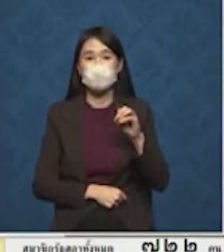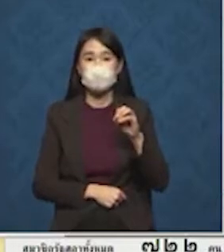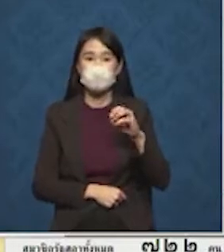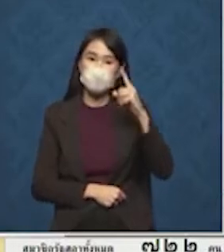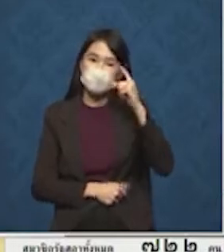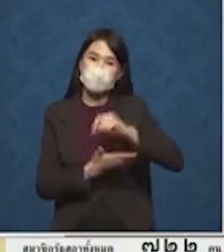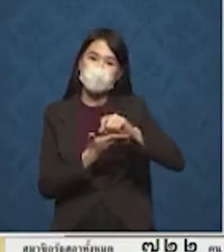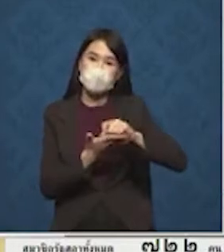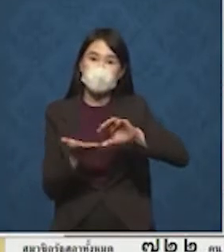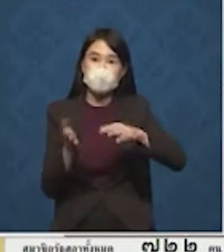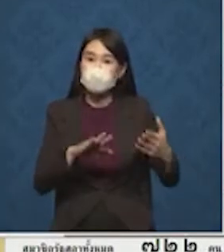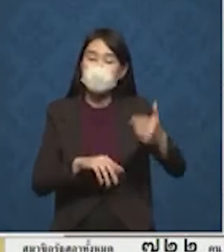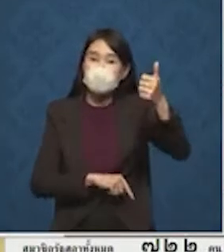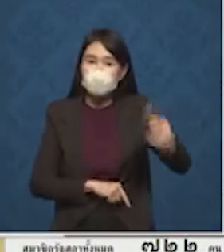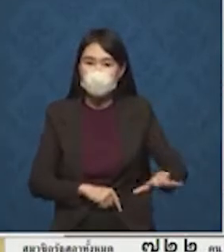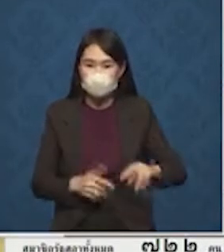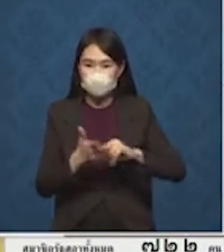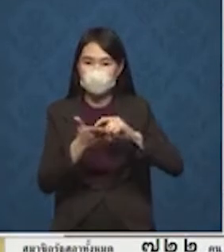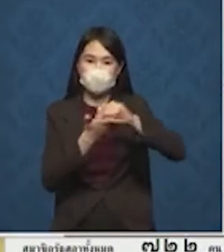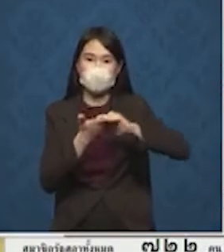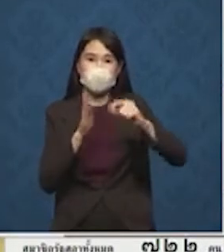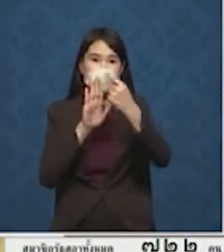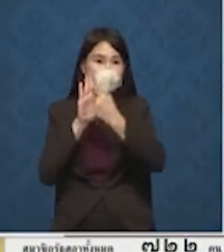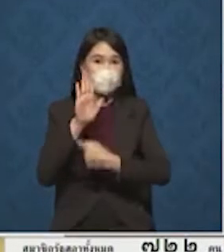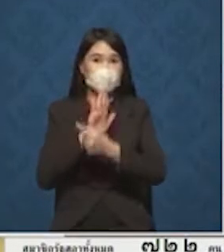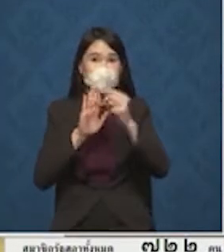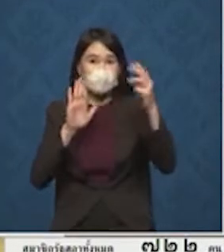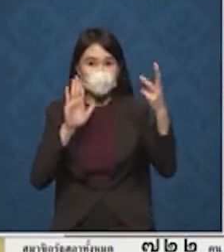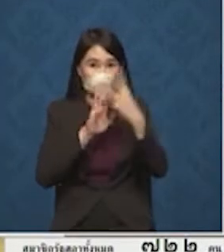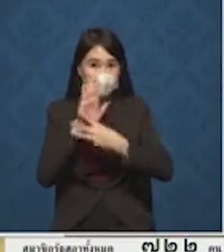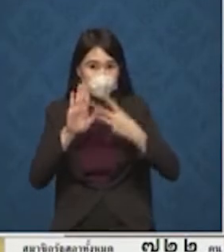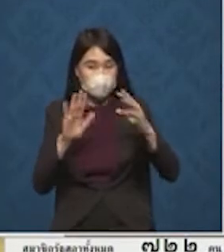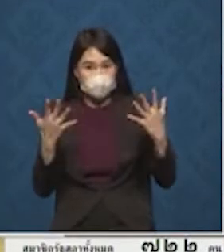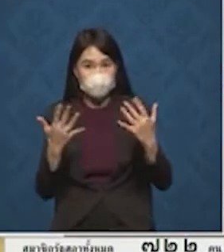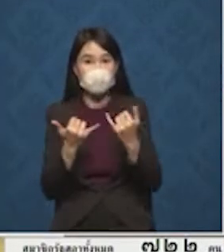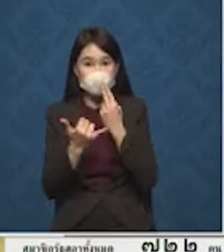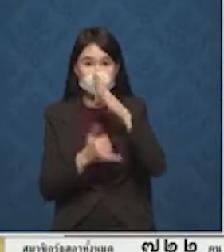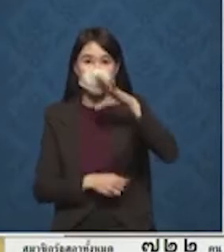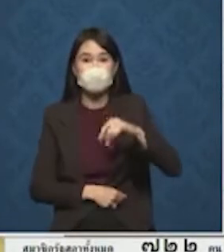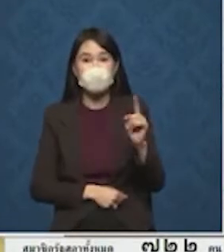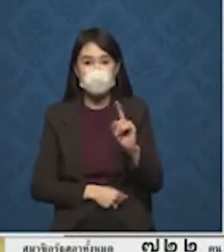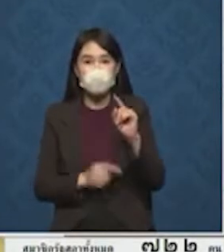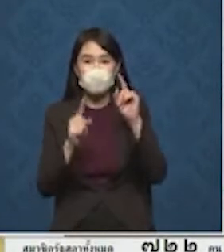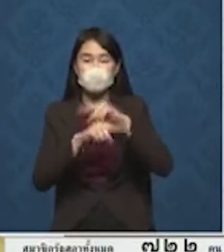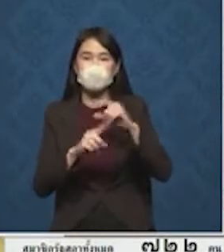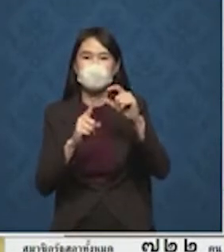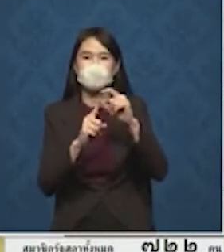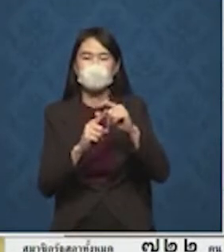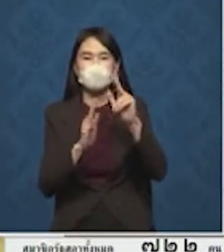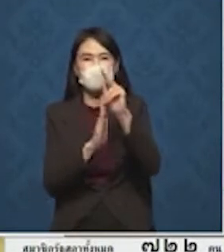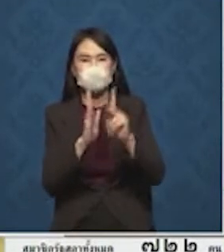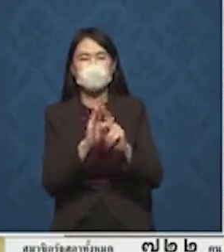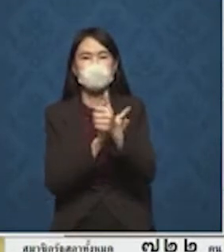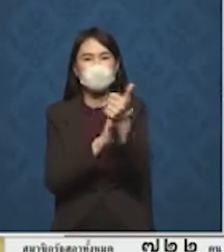ไม่ได้เขียนตรไหนเลยให้ยุพักเมืองก็ไปเอานิยามกฎหมาย